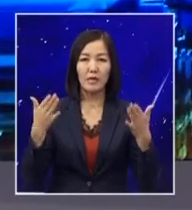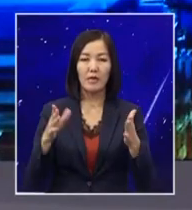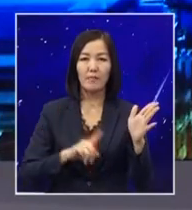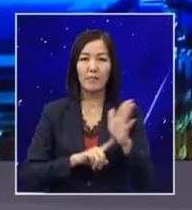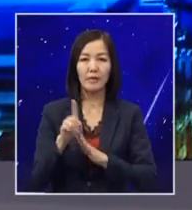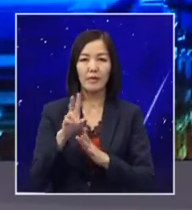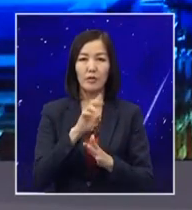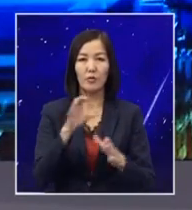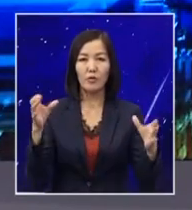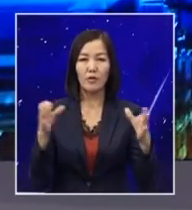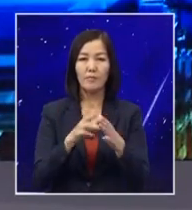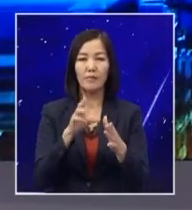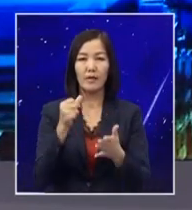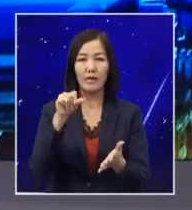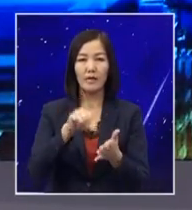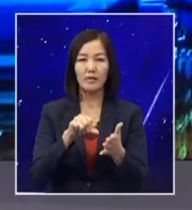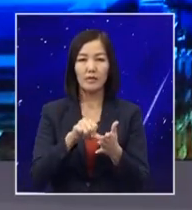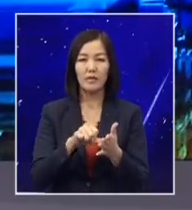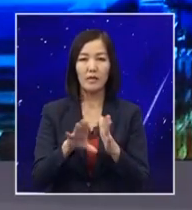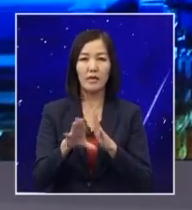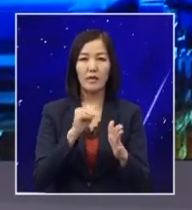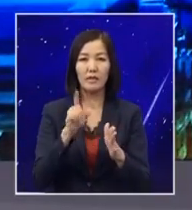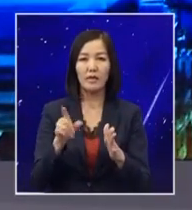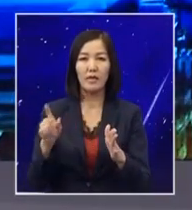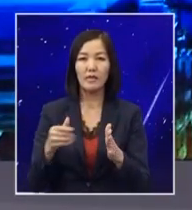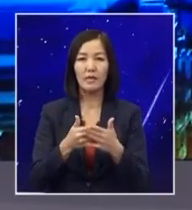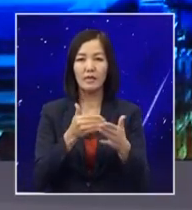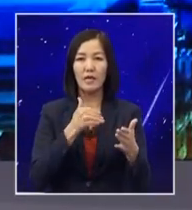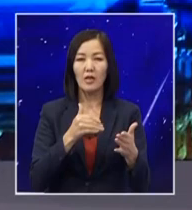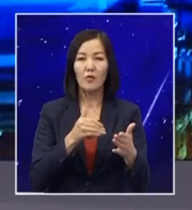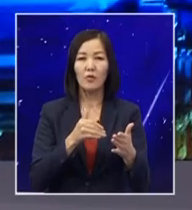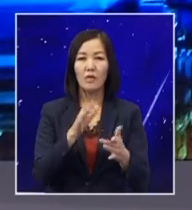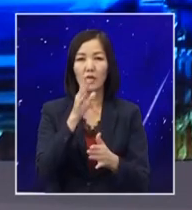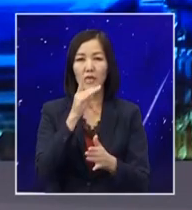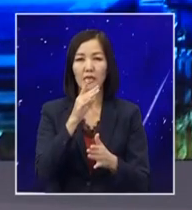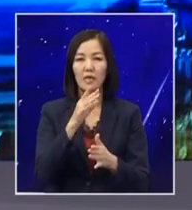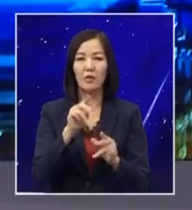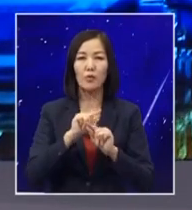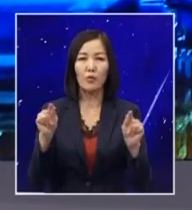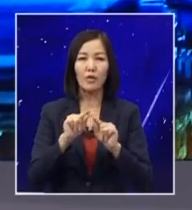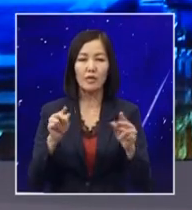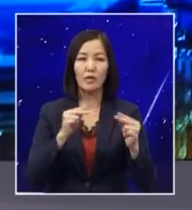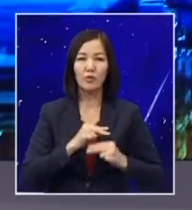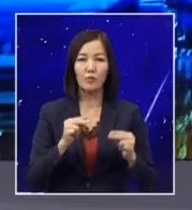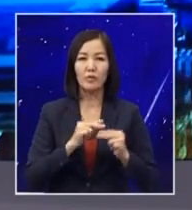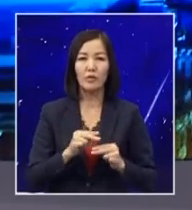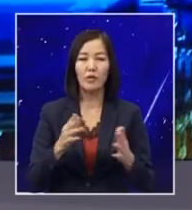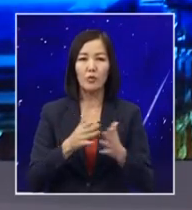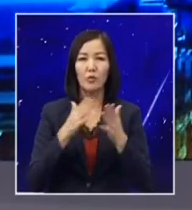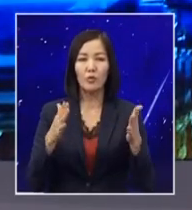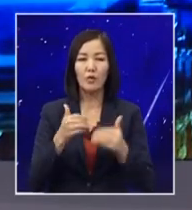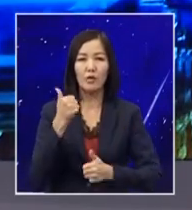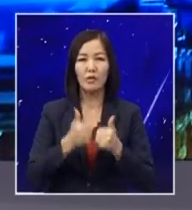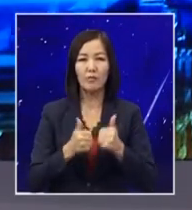Отан праймеризіне қатысып жатқан кандидаттардың партияішілік сайлауының кезекті кезеңі. Елде үгіт-насихат жұмыстары шеңберінде үлкен